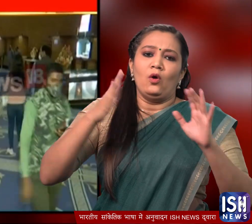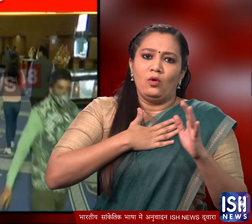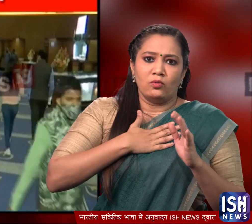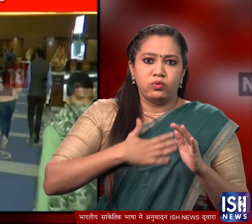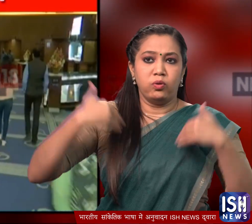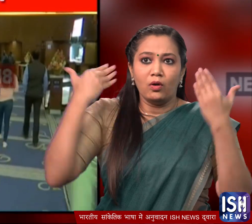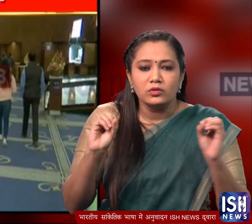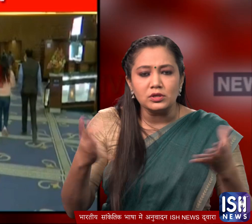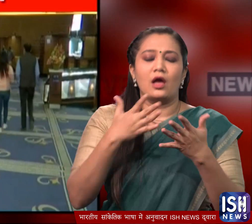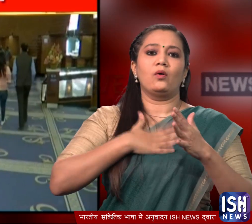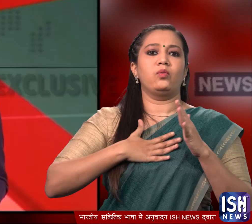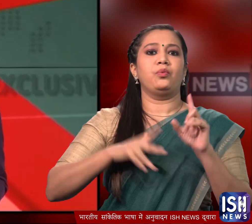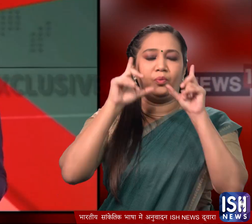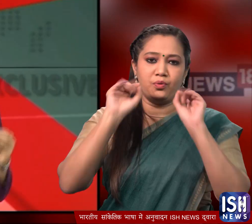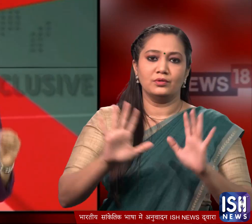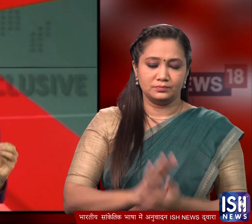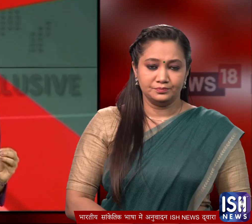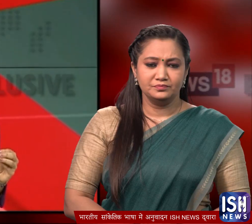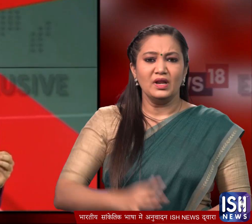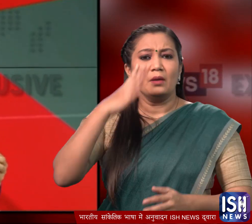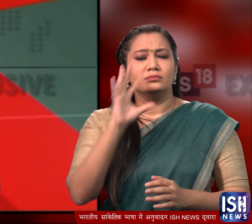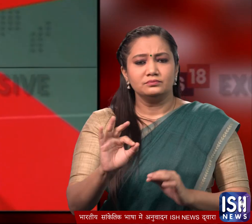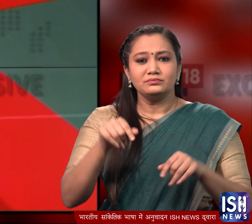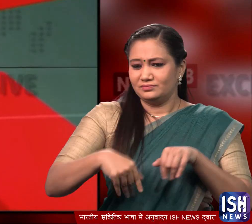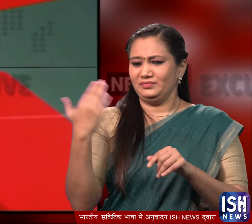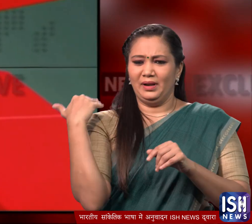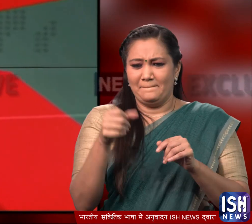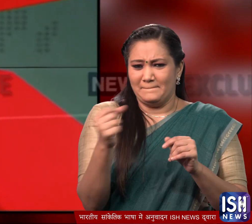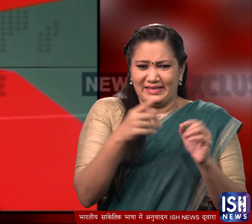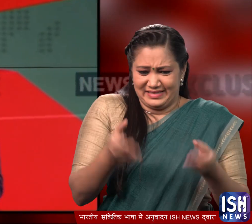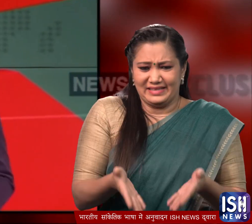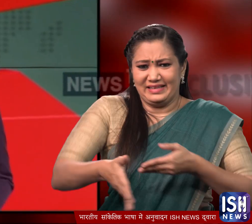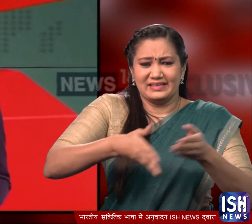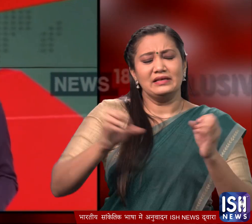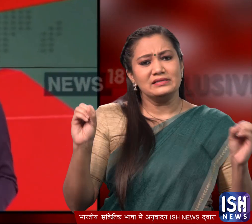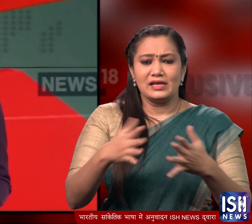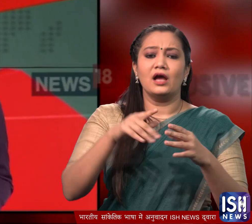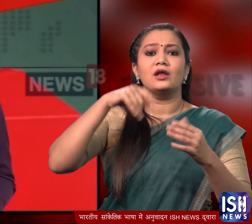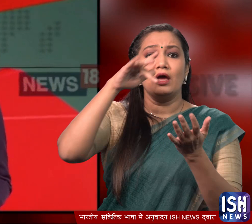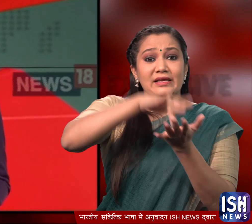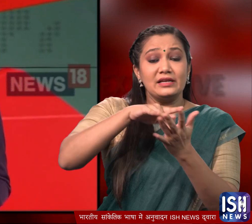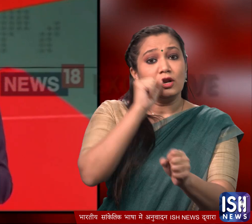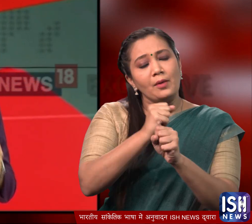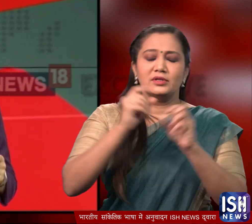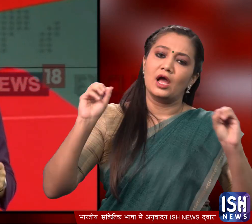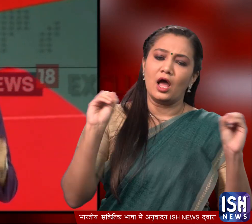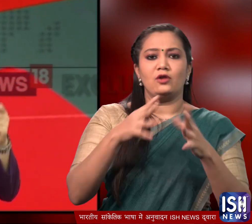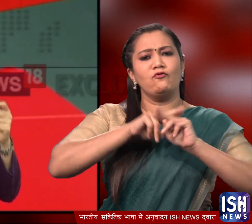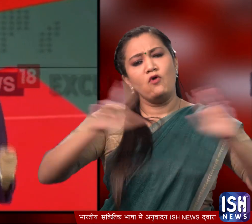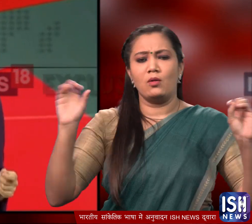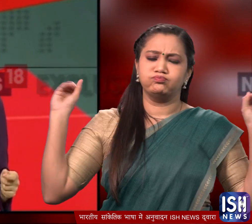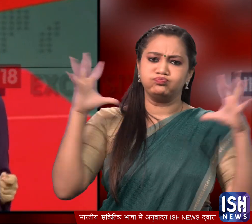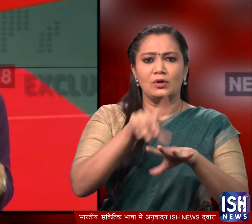ने इसे एक बड़ी राहत बताया। सौभाग्य की एक बात यह है कि इस महीने से केंद्र सरकार ने सिनेमा हॉल को